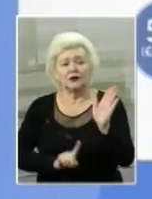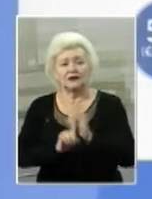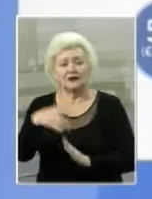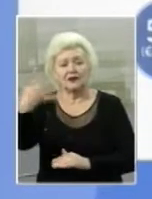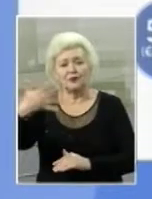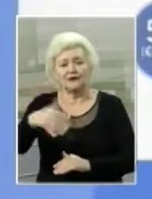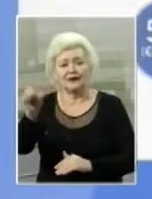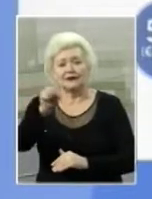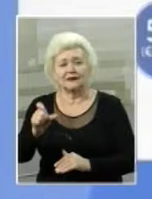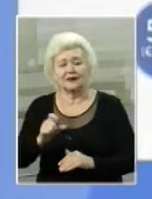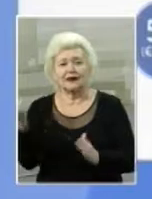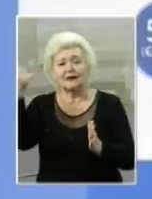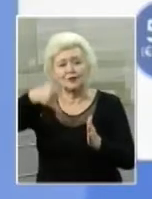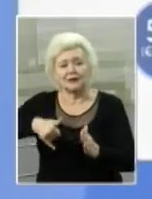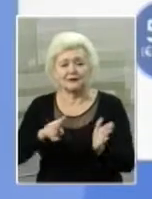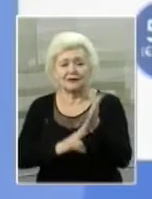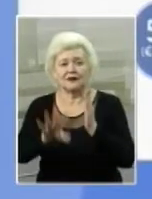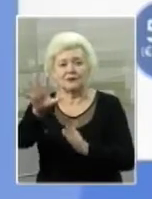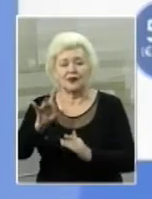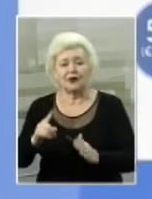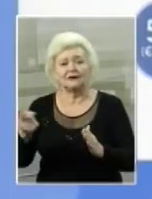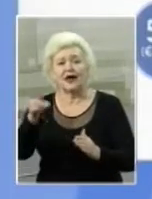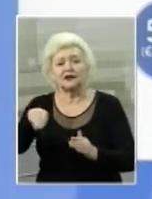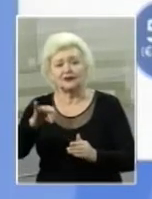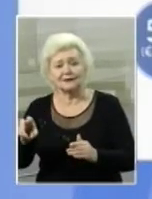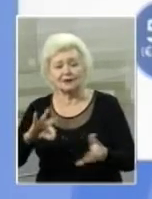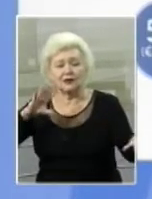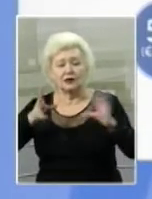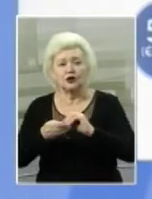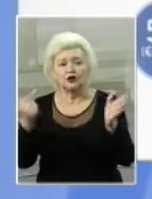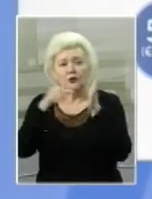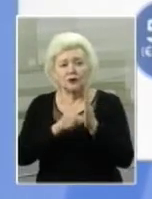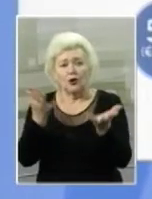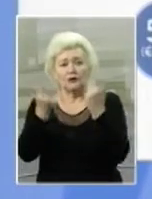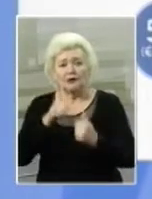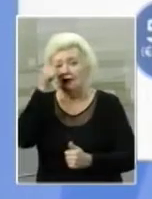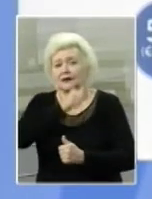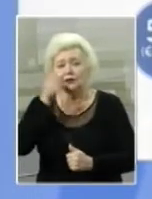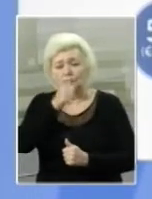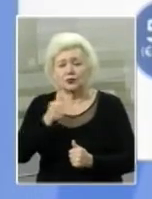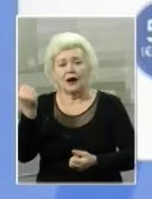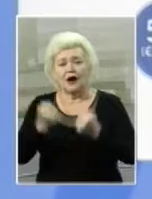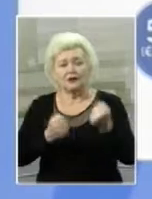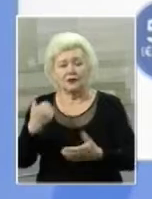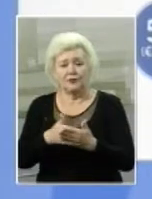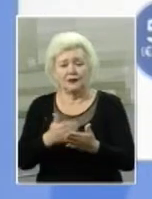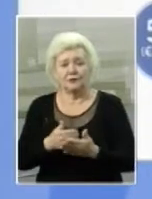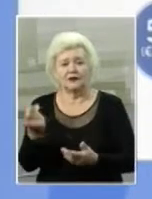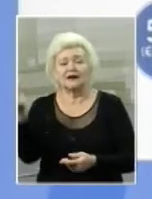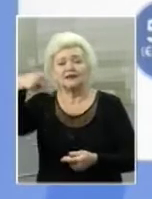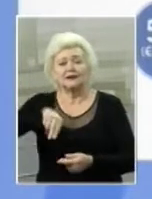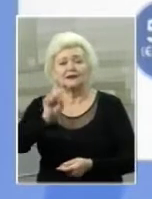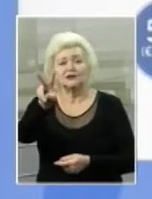50 євро для машин на бензині і 75 на дизелі. Результат множать на кількість років автівки. Приміром, авто